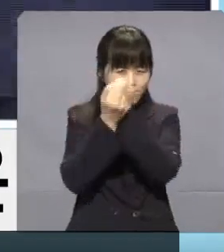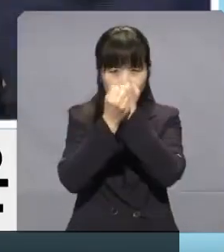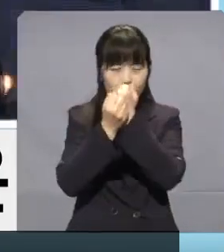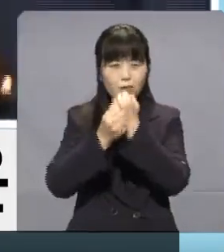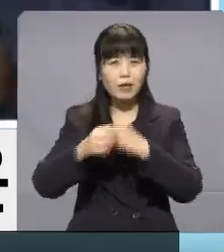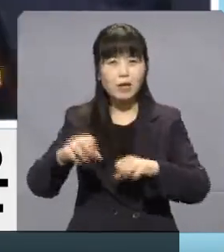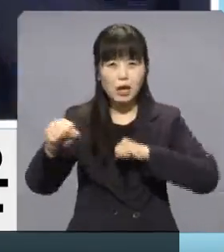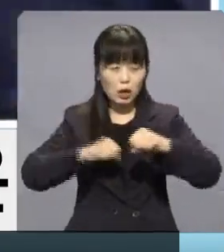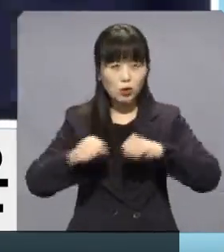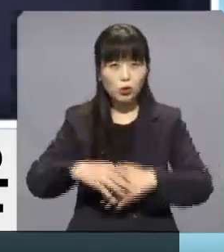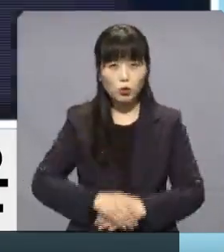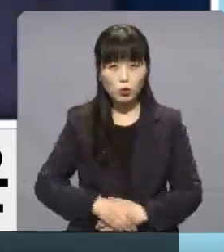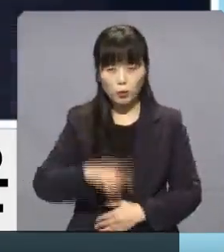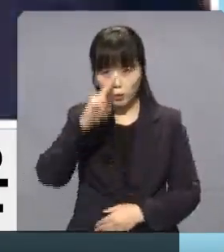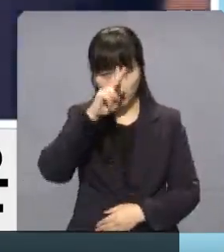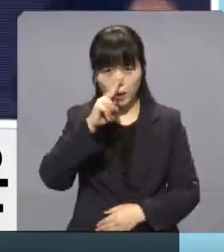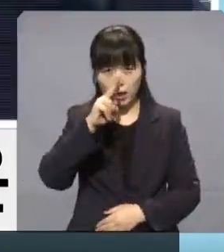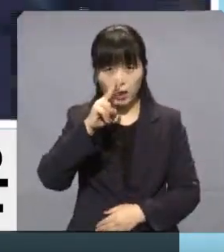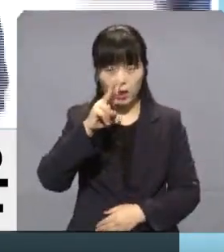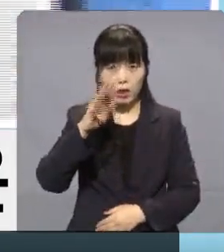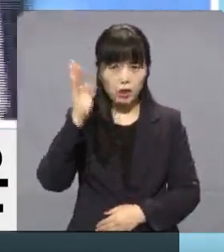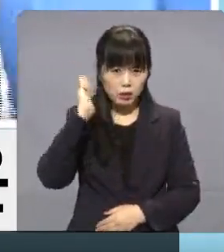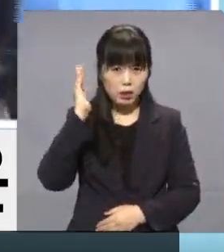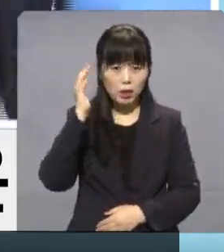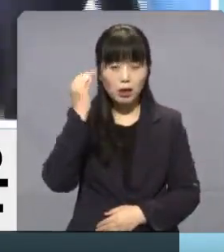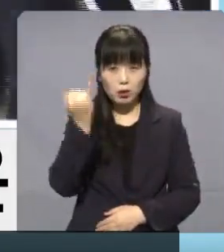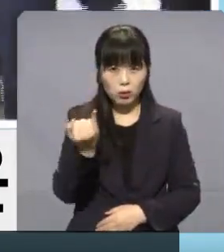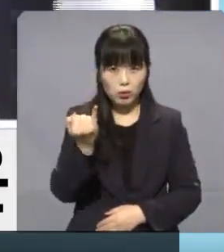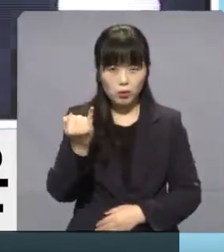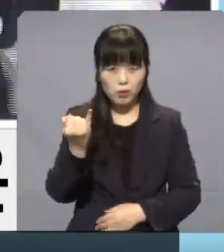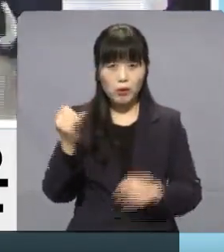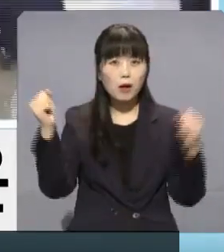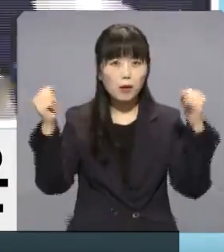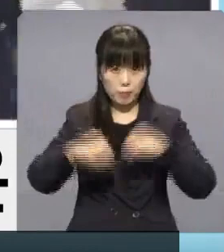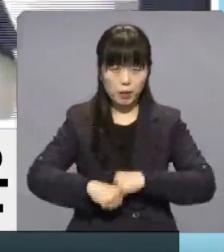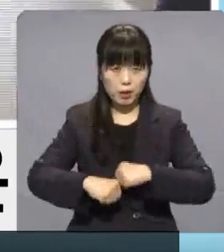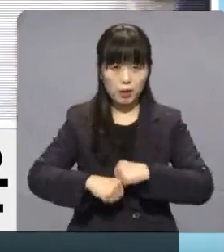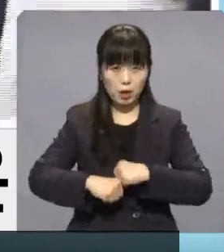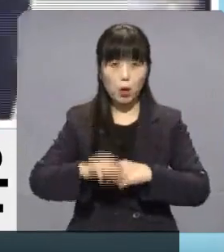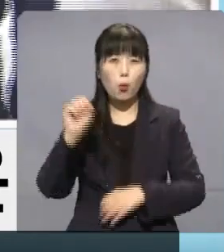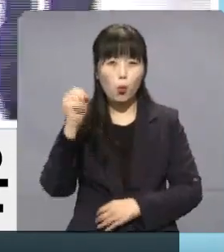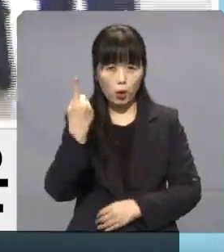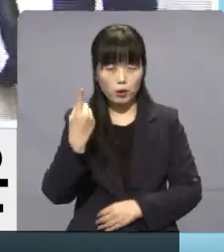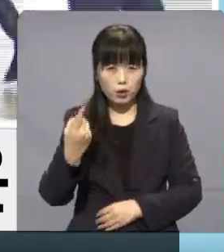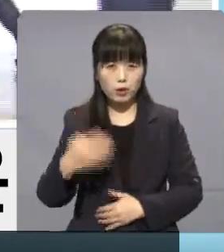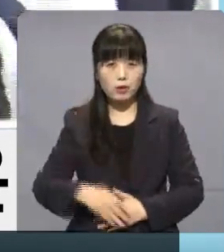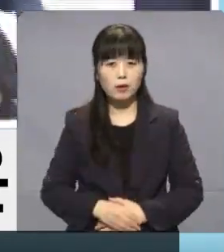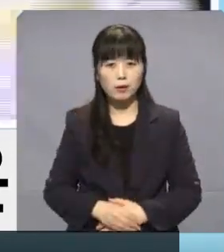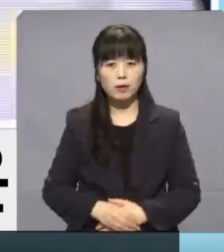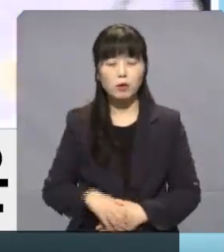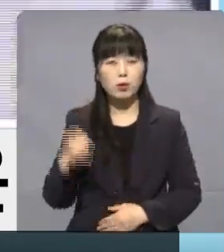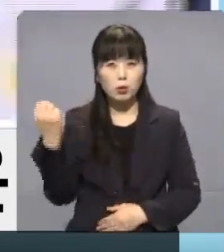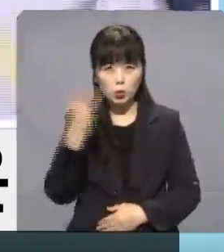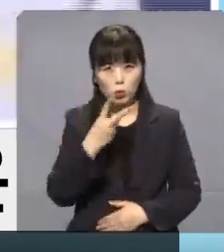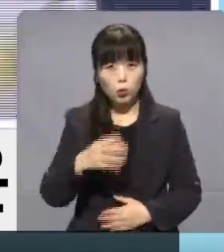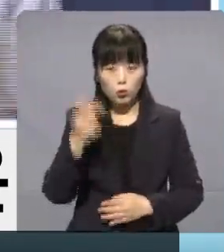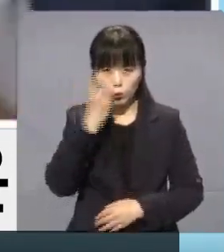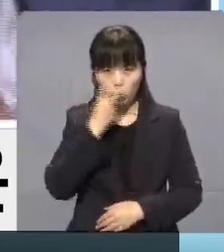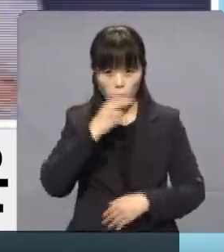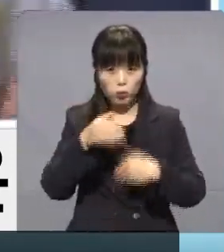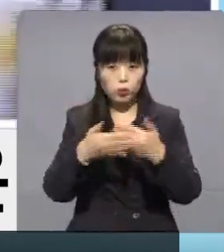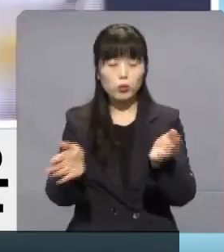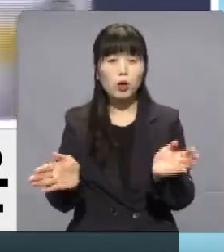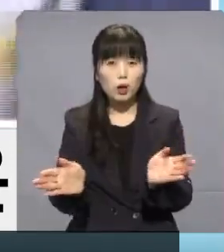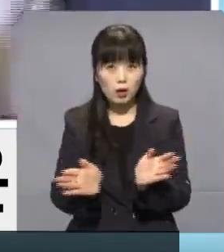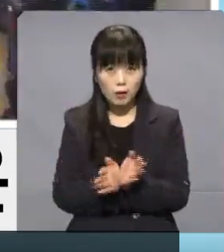봅니다. 박근혜 정부가 몰락하게 된 원인을 제공한 사람이고, 게다가 이 보수